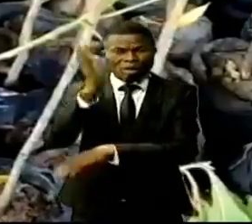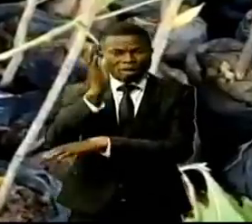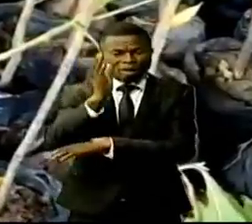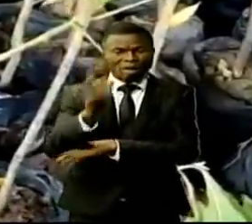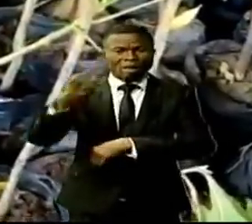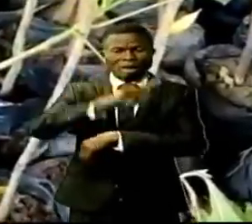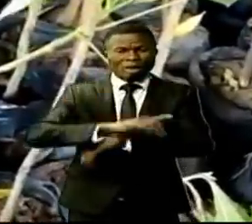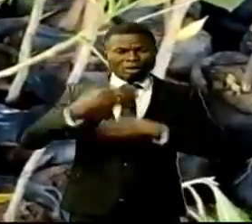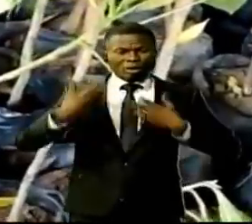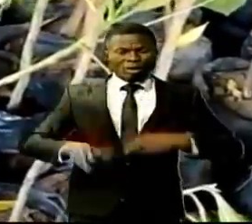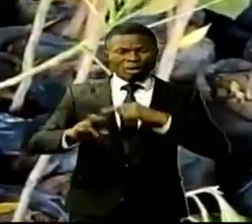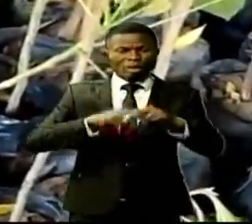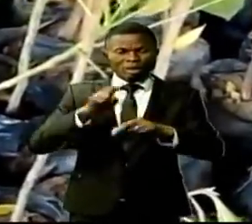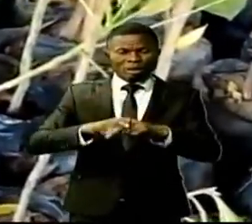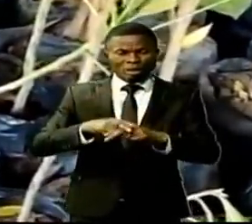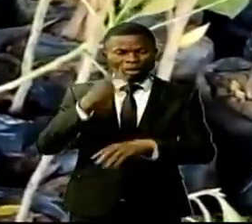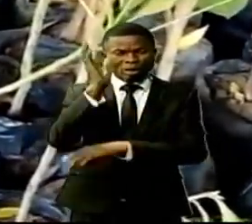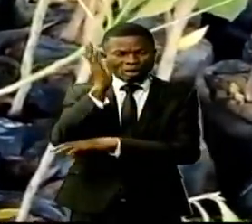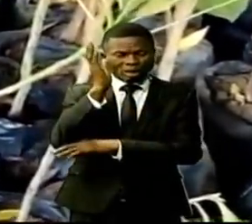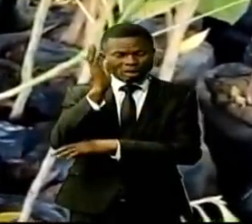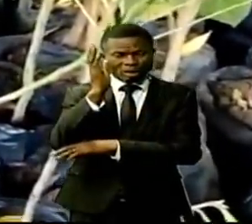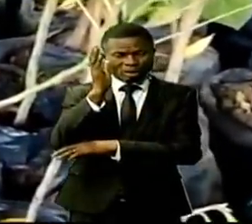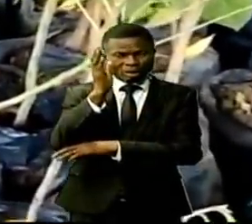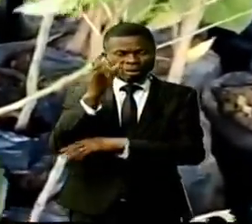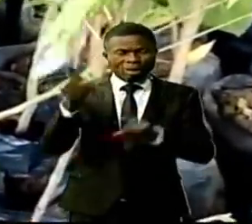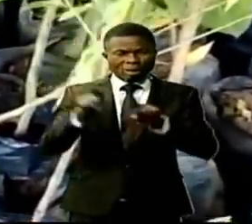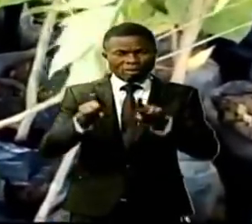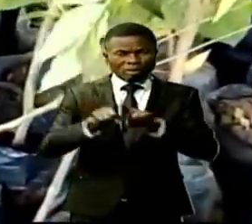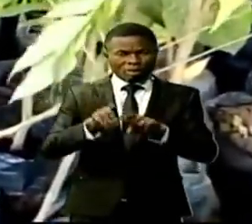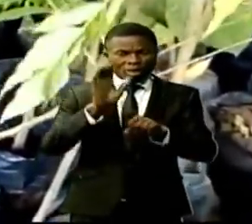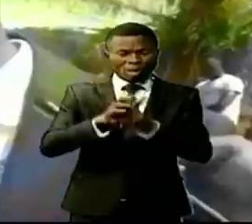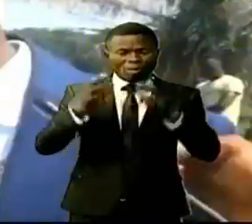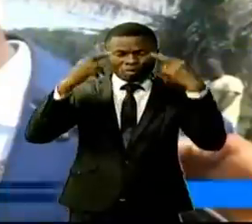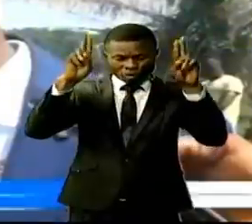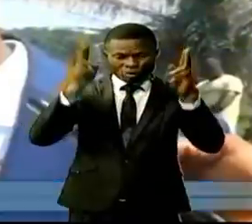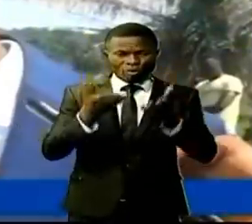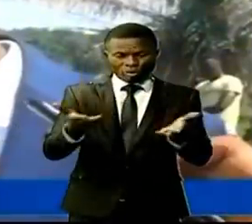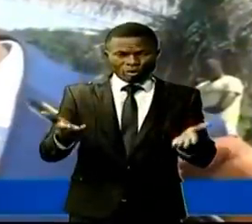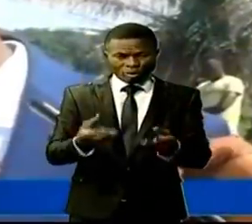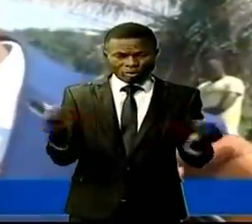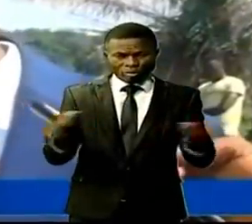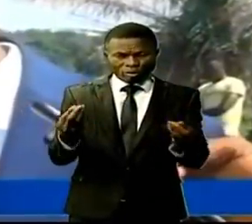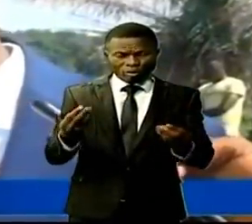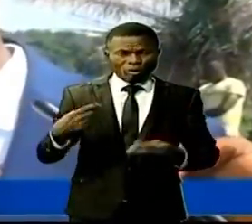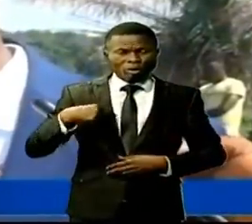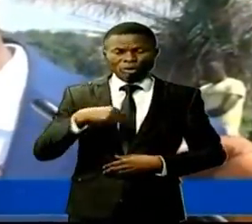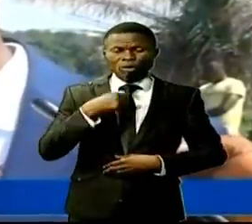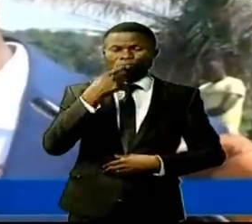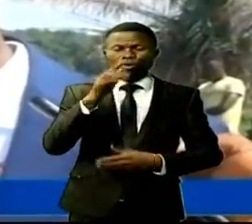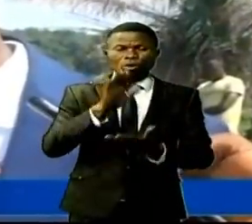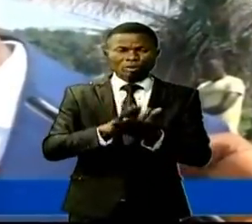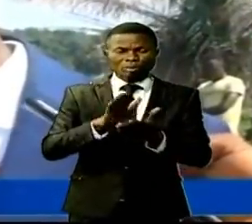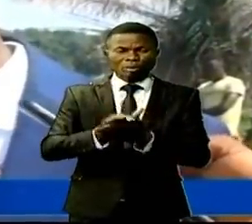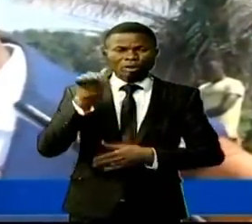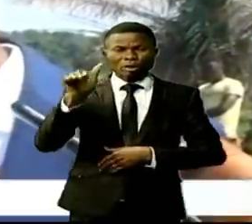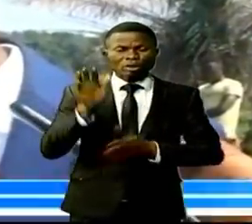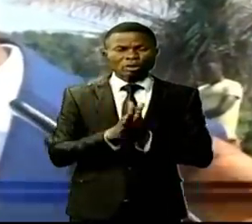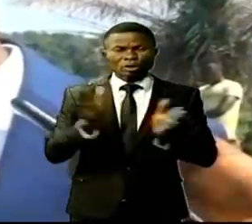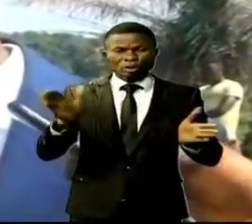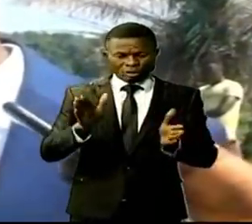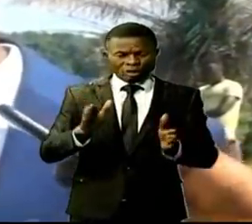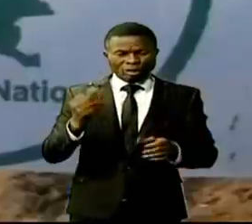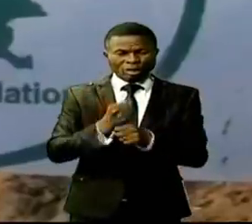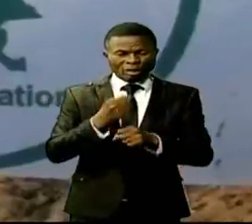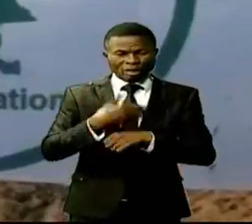journées nationales de l'arbre, comme ça a fait avec beaucoup de succès. C'est pour cette raison que nous remercions notre DG pour des chapeaux pour